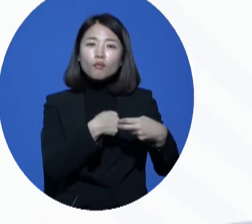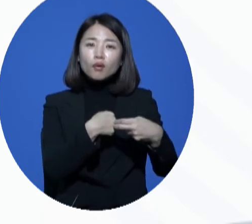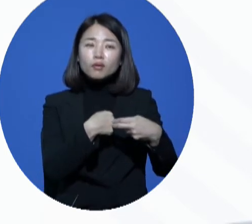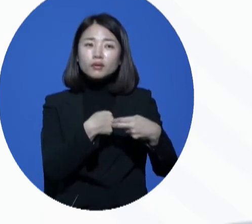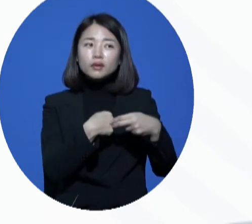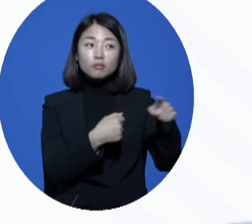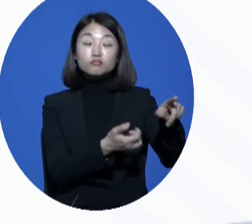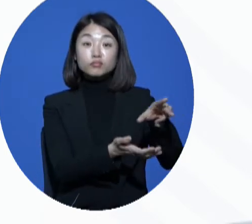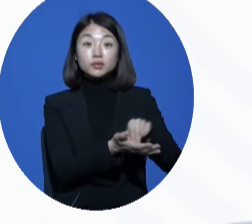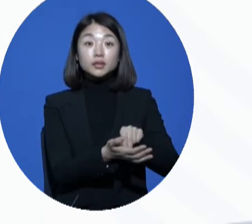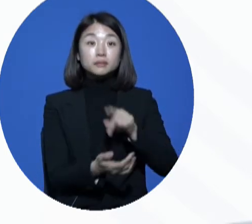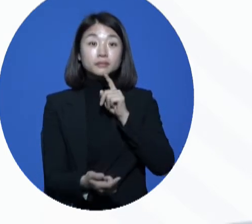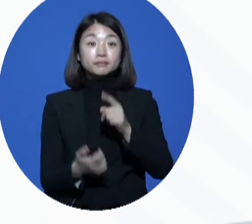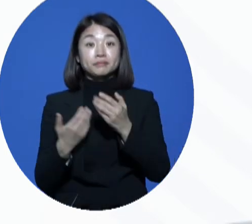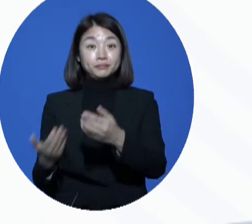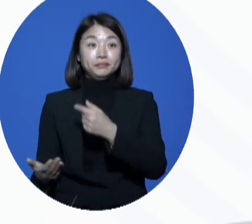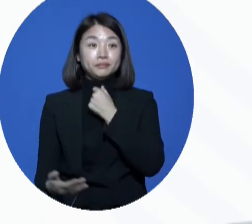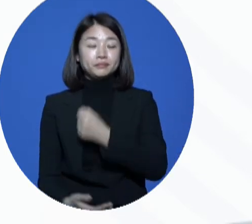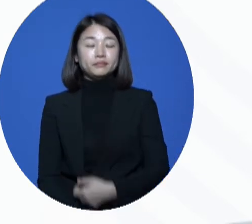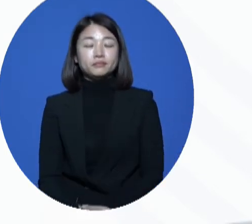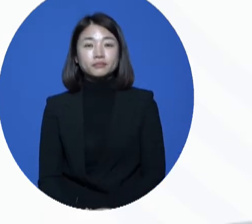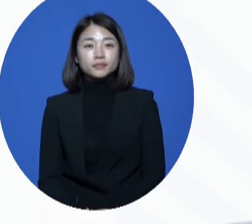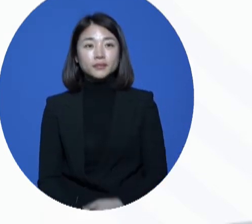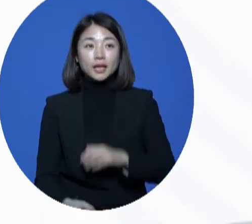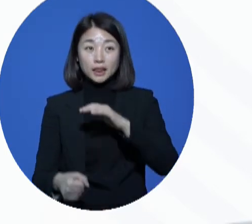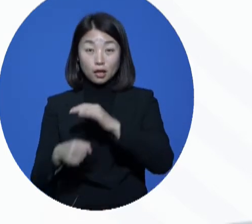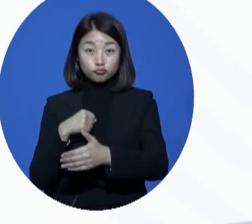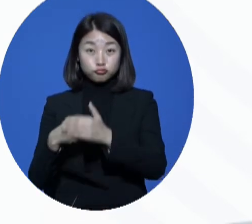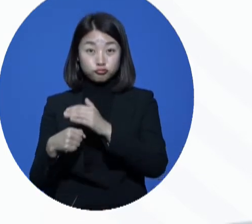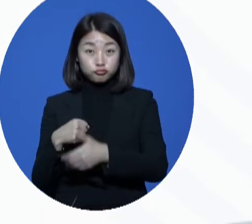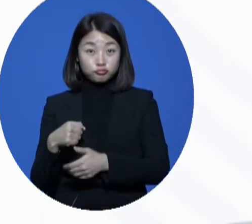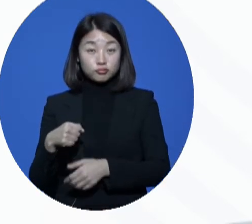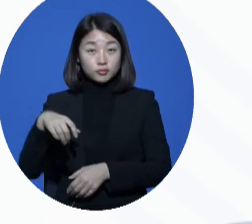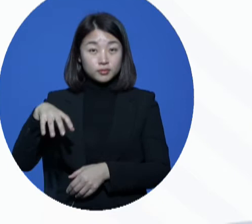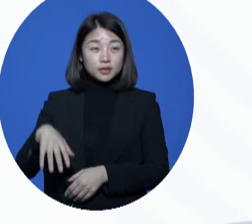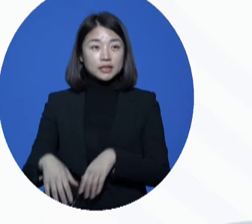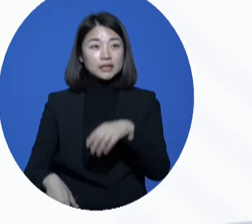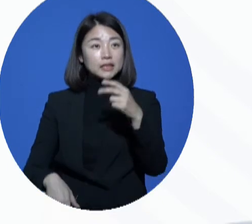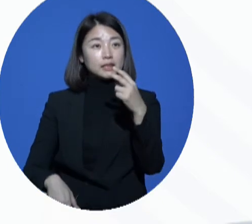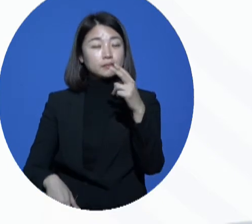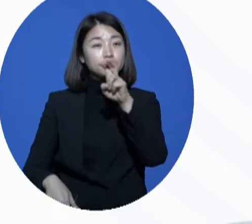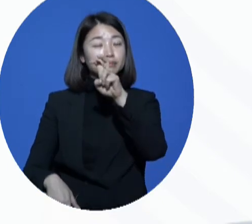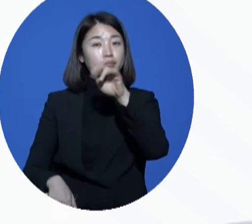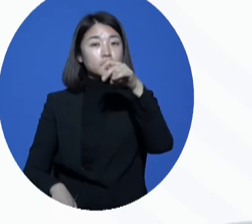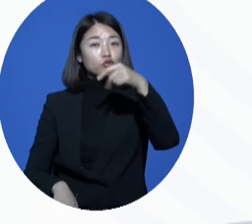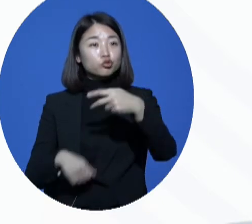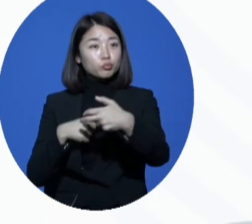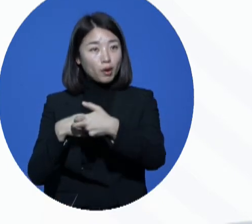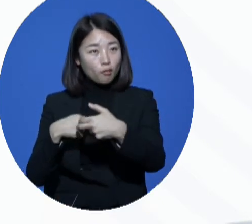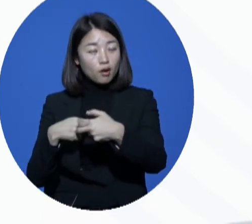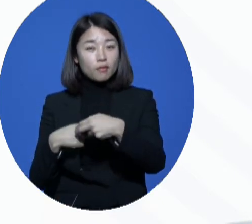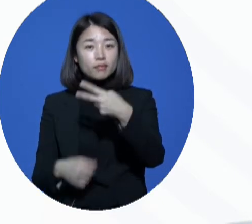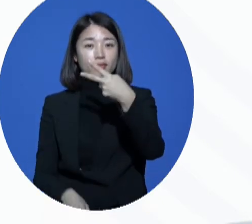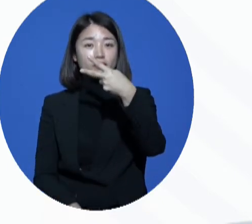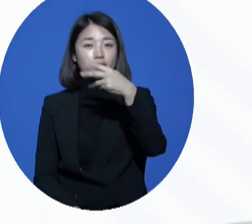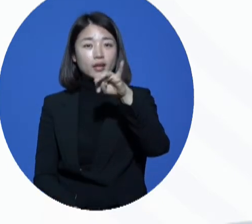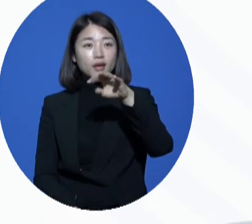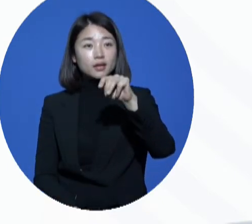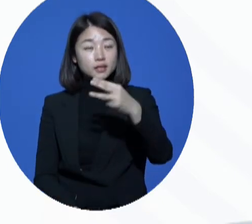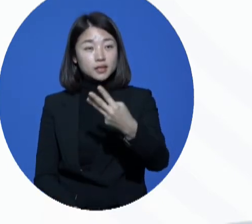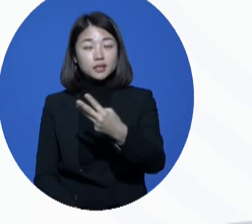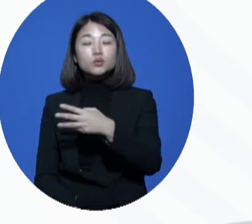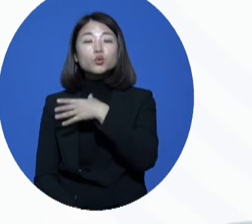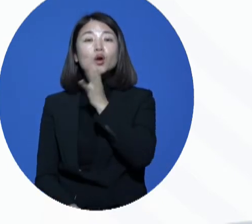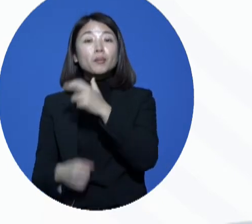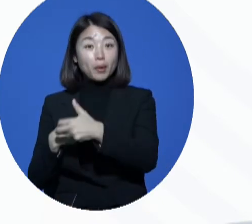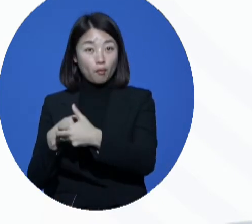말씀드릴 수 있겠습니다. 그 대구에 있었던 제2미주병원과 대실요양병원, 한 곳은 정신병원이고